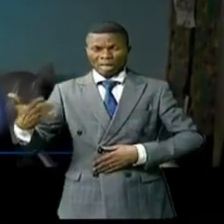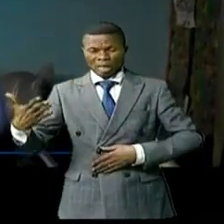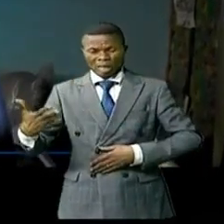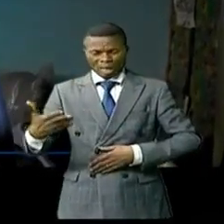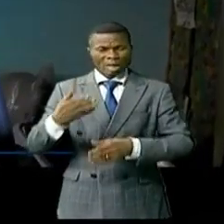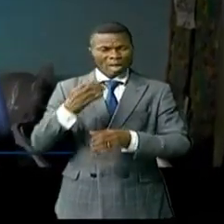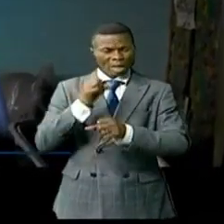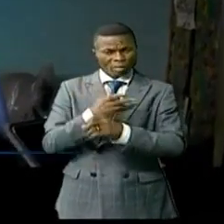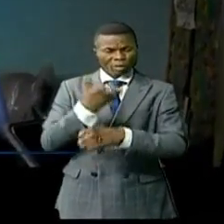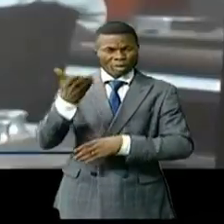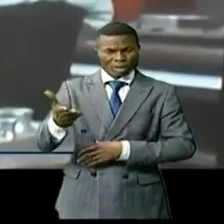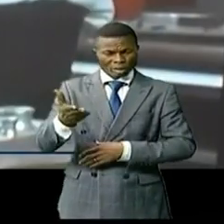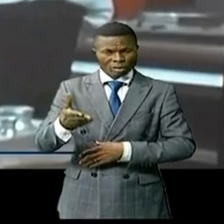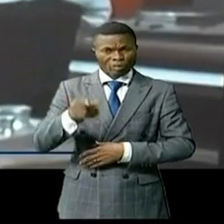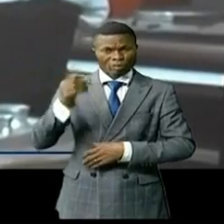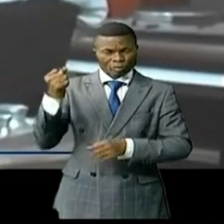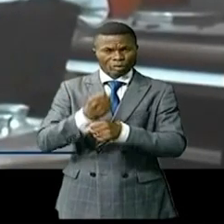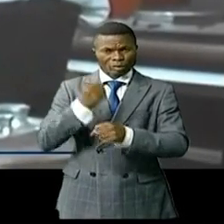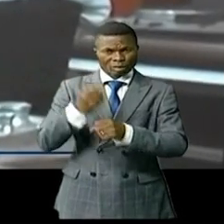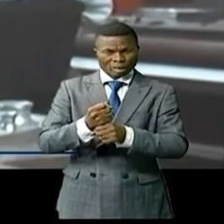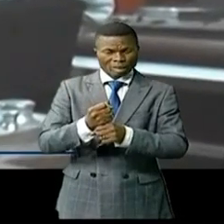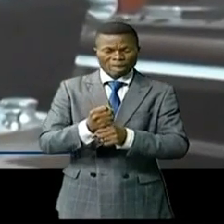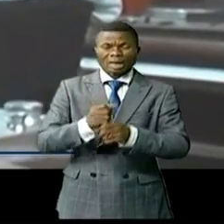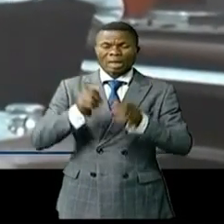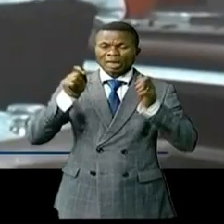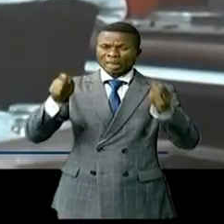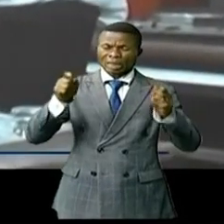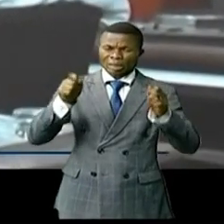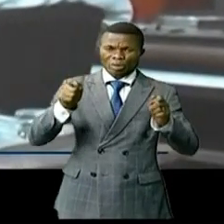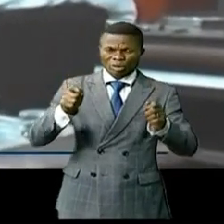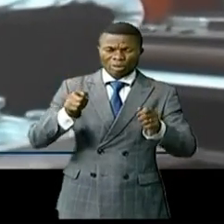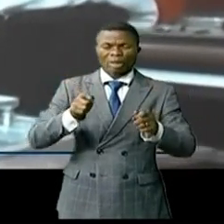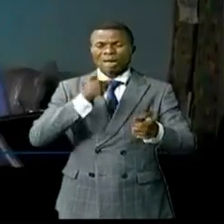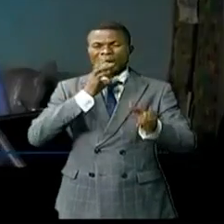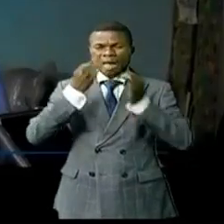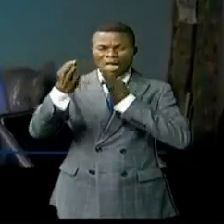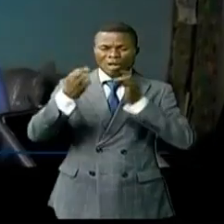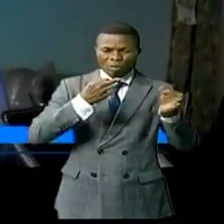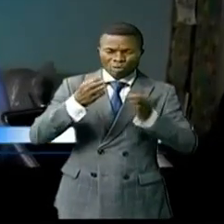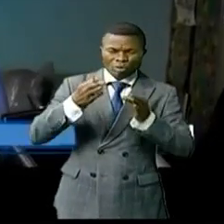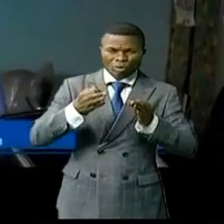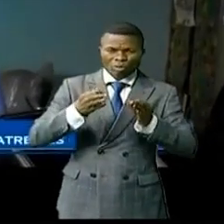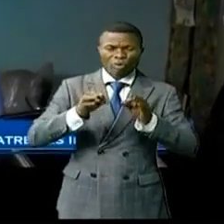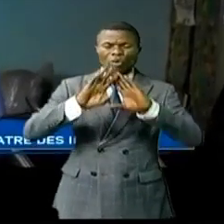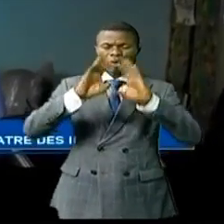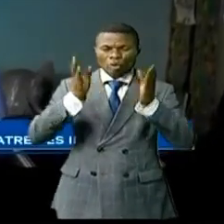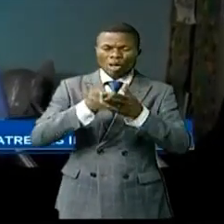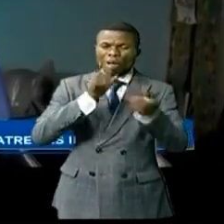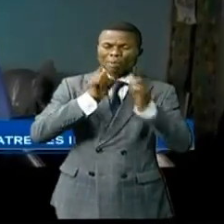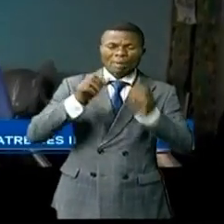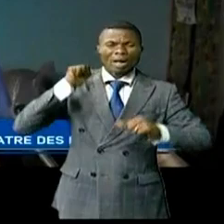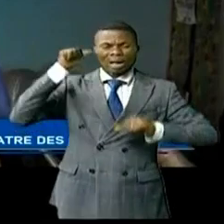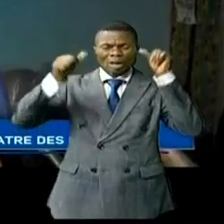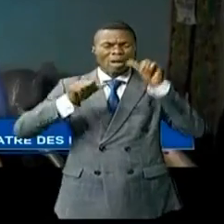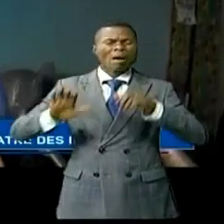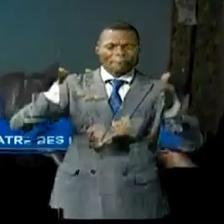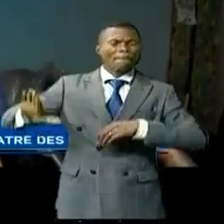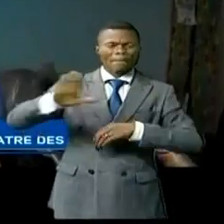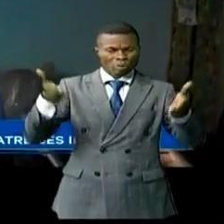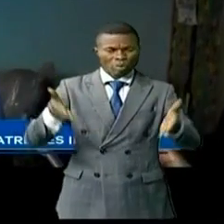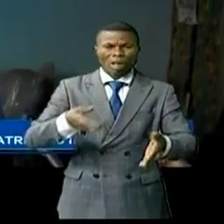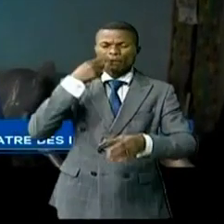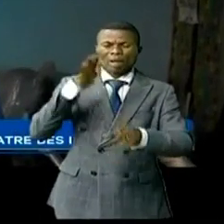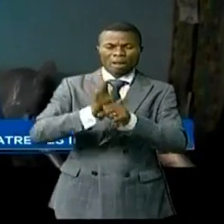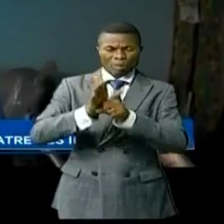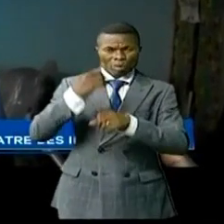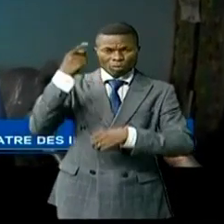pas. Et il était dans les interviews, il était dans les commentaires, dans les convivialités théâtrales, partout au Malais